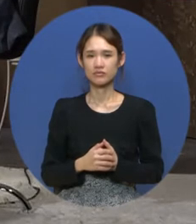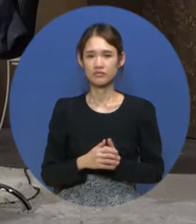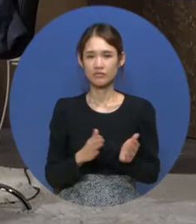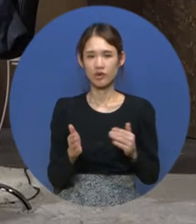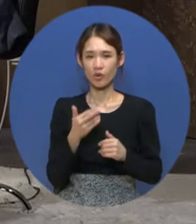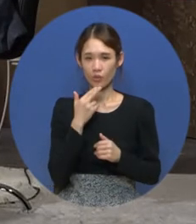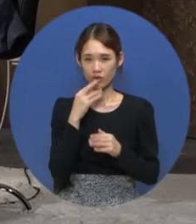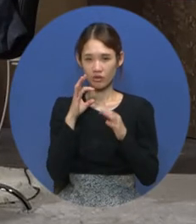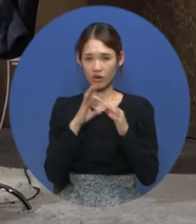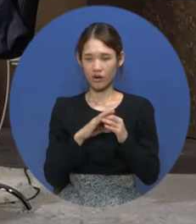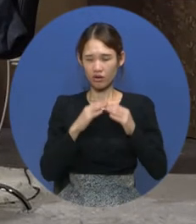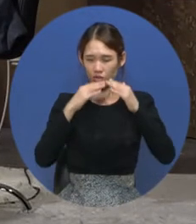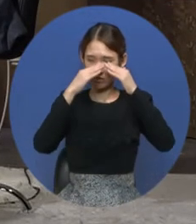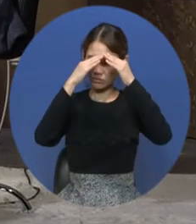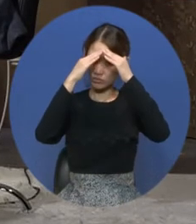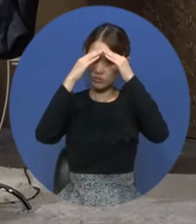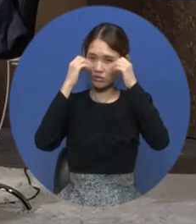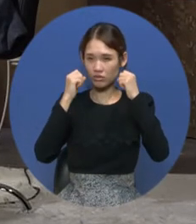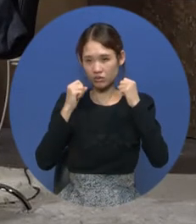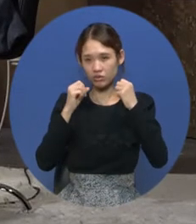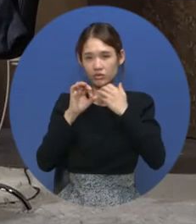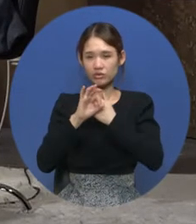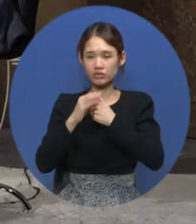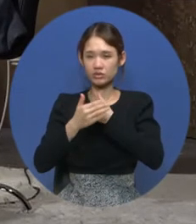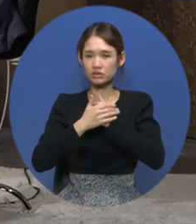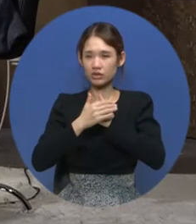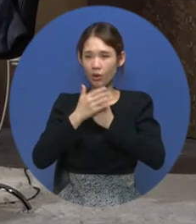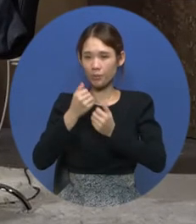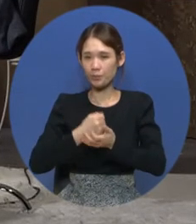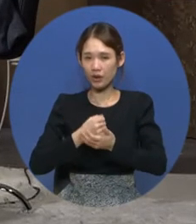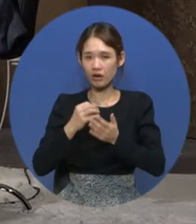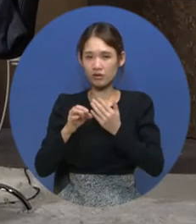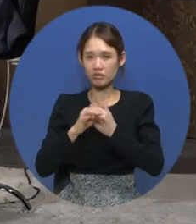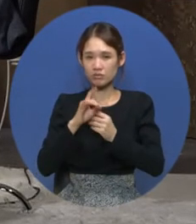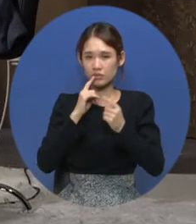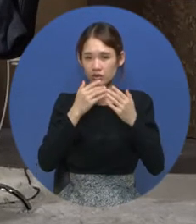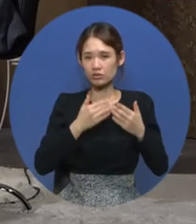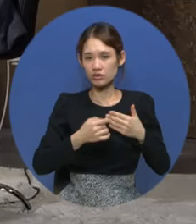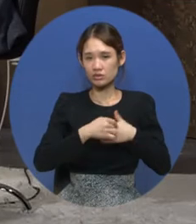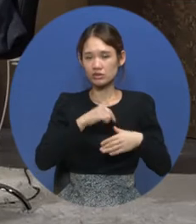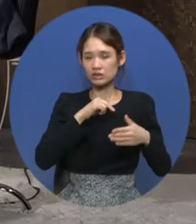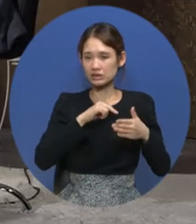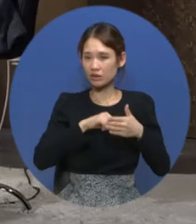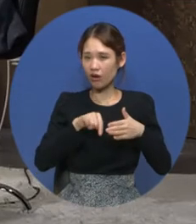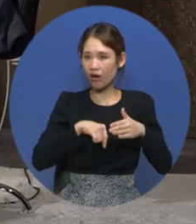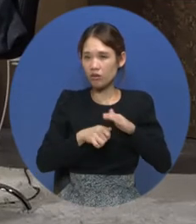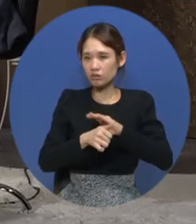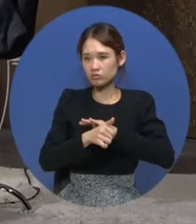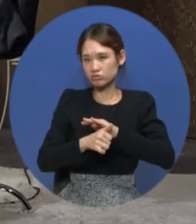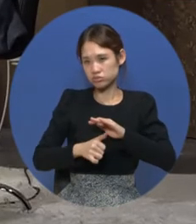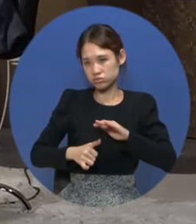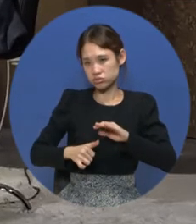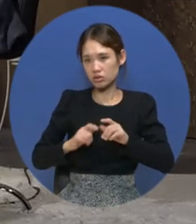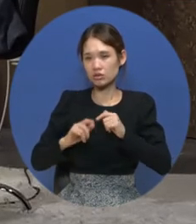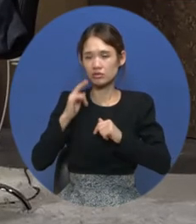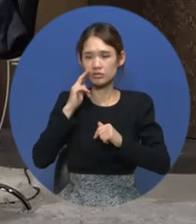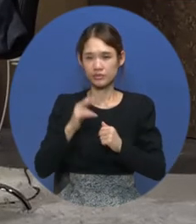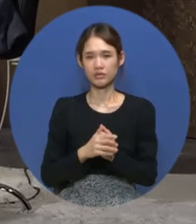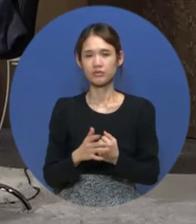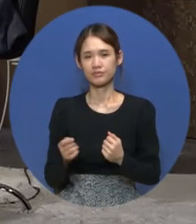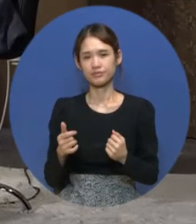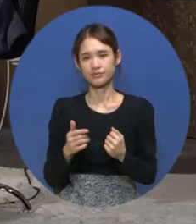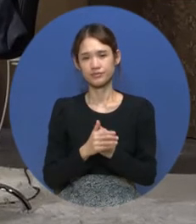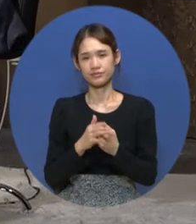없이 계속 집에 있으면서 지원만 받다보면 은 말씀하시고 촉 심리적으로도 위쪽이 되실 수도 있고 왜 그렇기 때문에